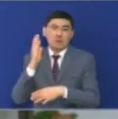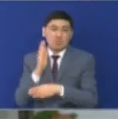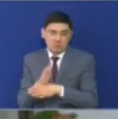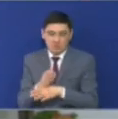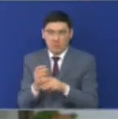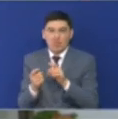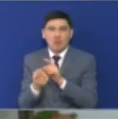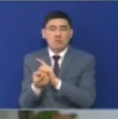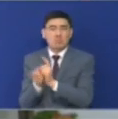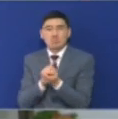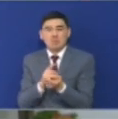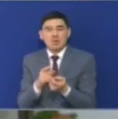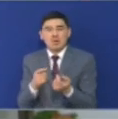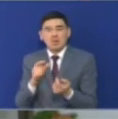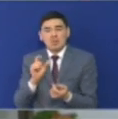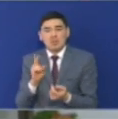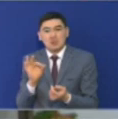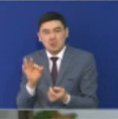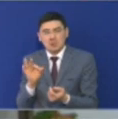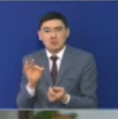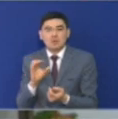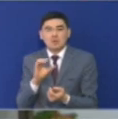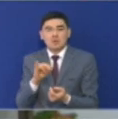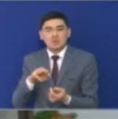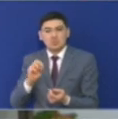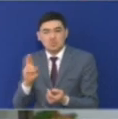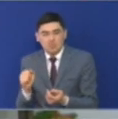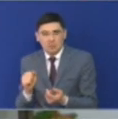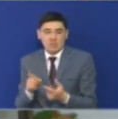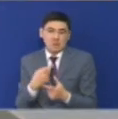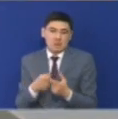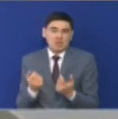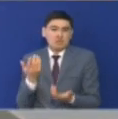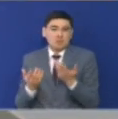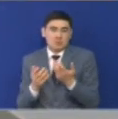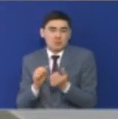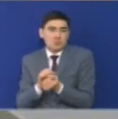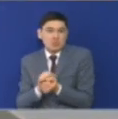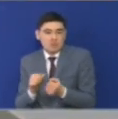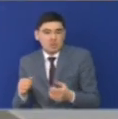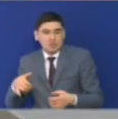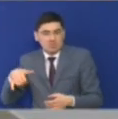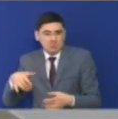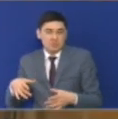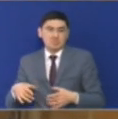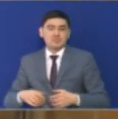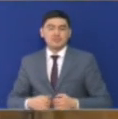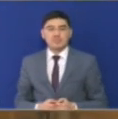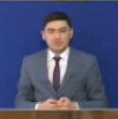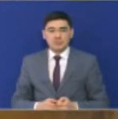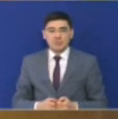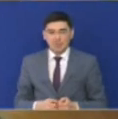на определенные экосумки, на бумажные какие-то пакеты, экологически чистые. По данным специалистов, мусор в городах